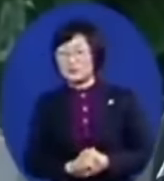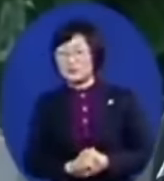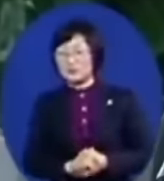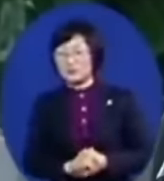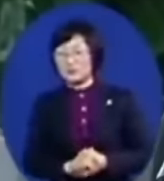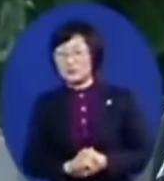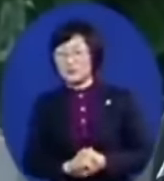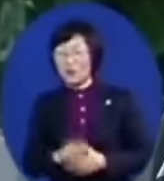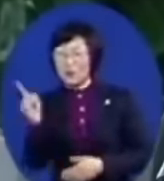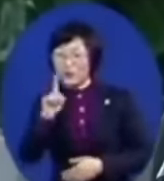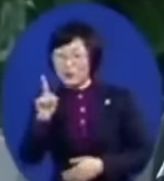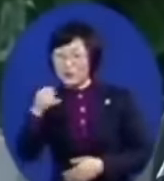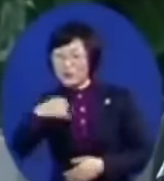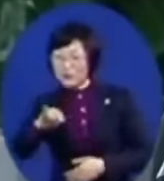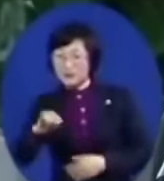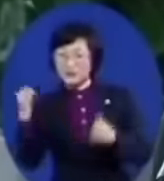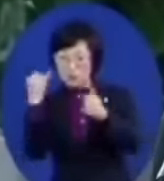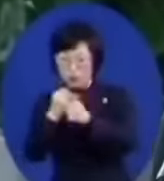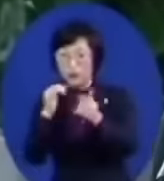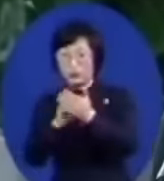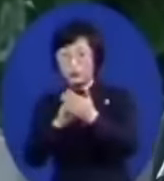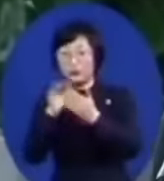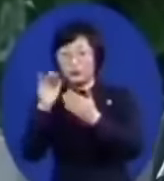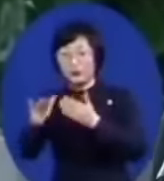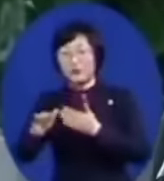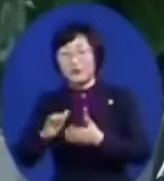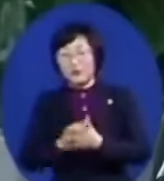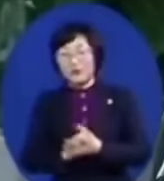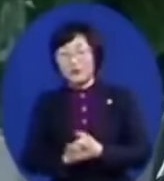어떤 딸이 시집을 갔는데